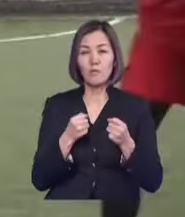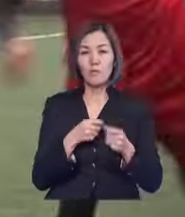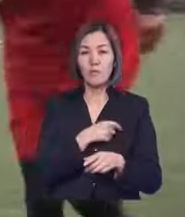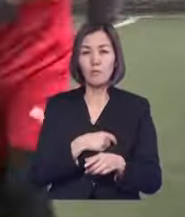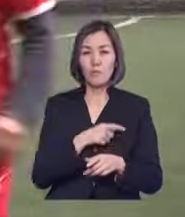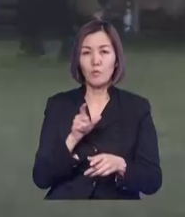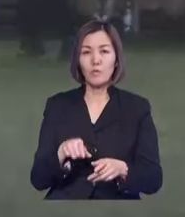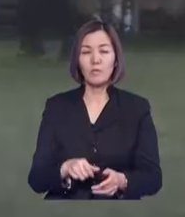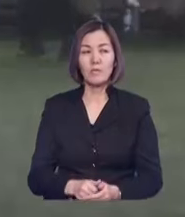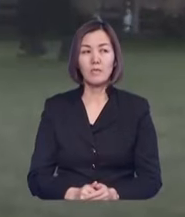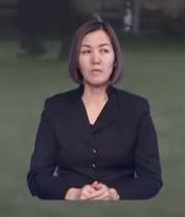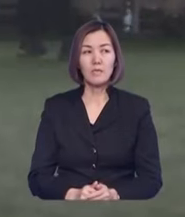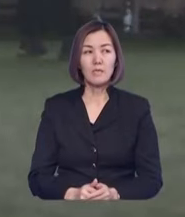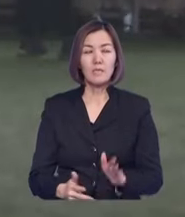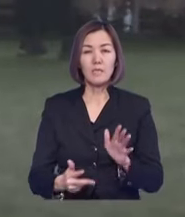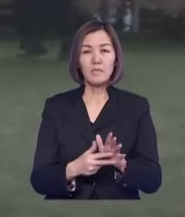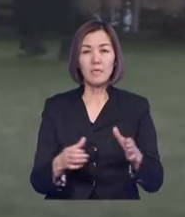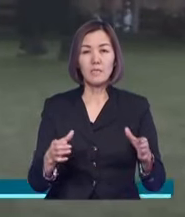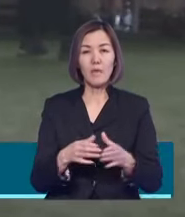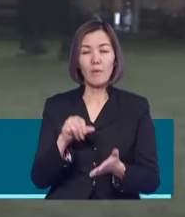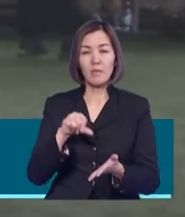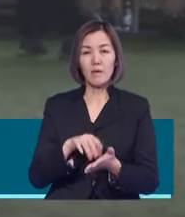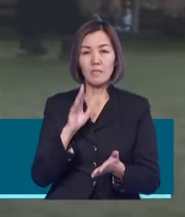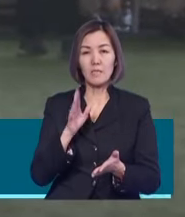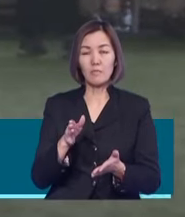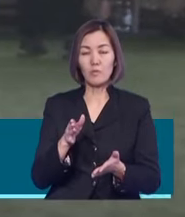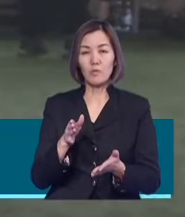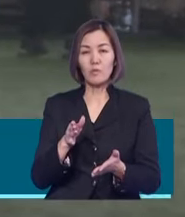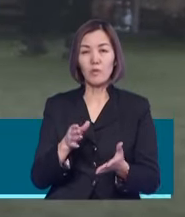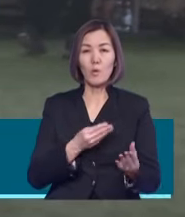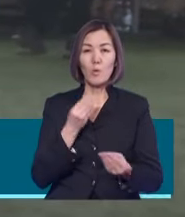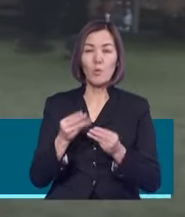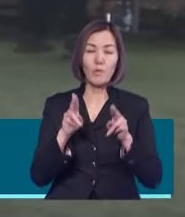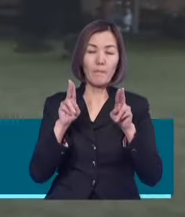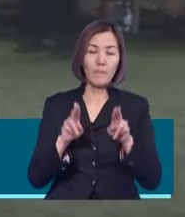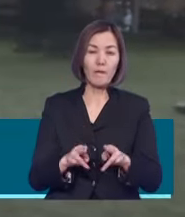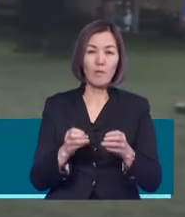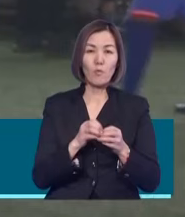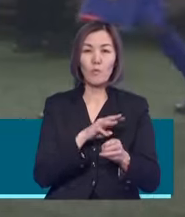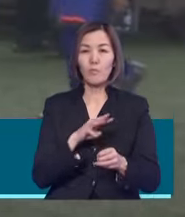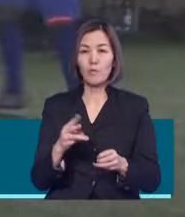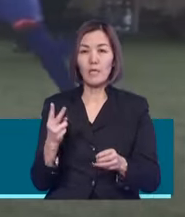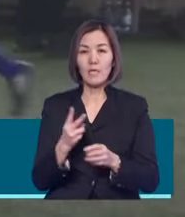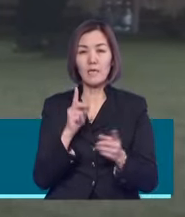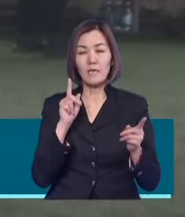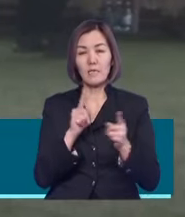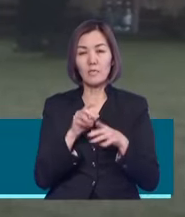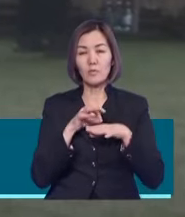төреші. 8 команда қатысайын деп жатыр. Ойынның шарты 10 минуттан 2 тайм